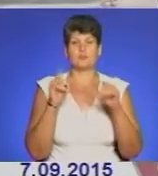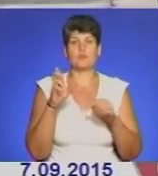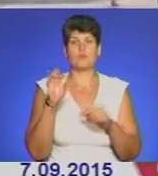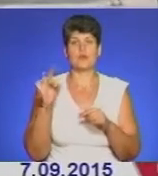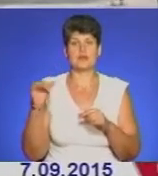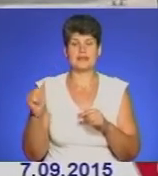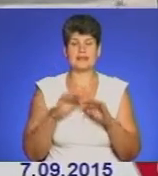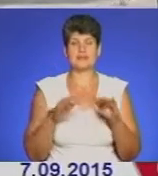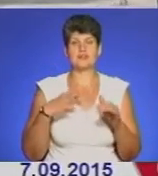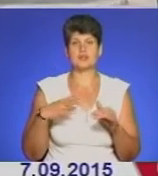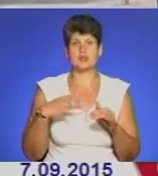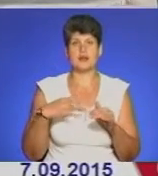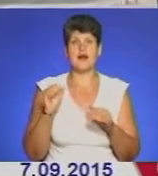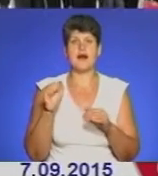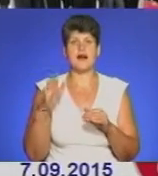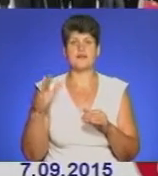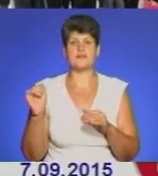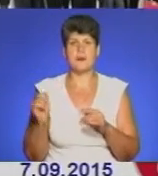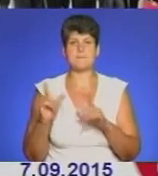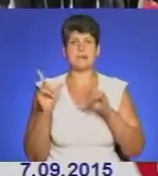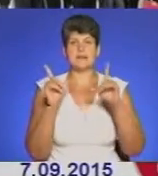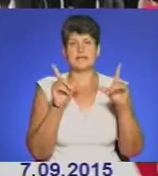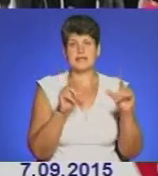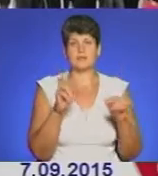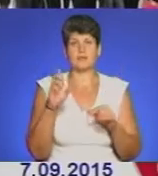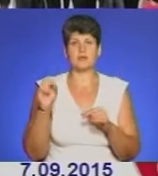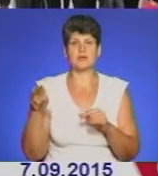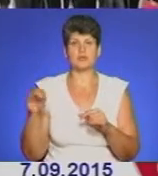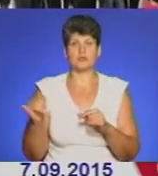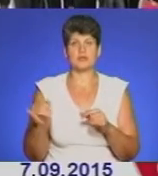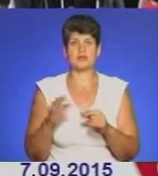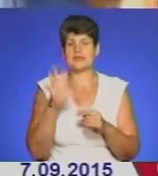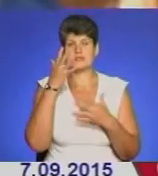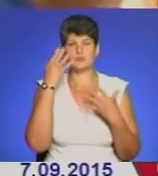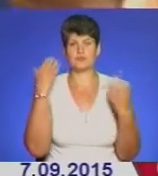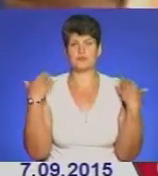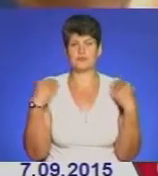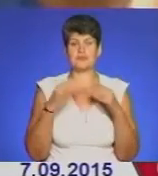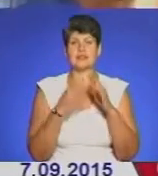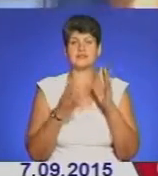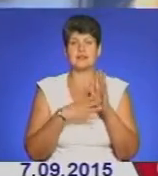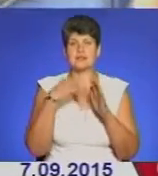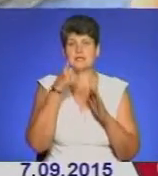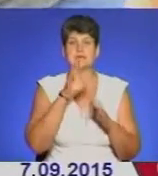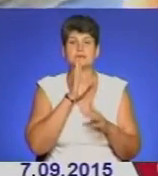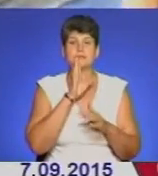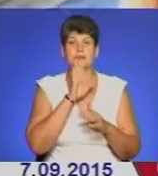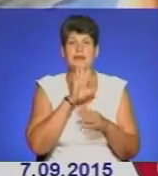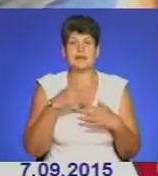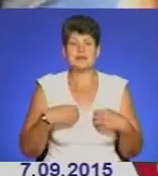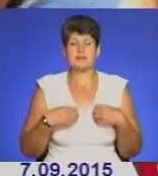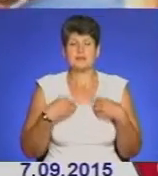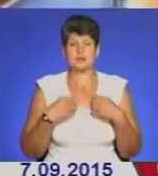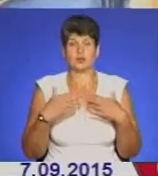дітей чекає авіапереліт у Батумі та незабутній відпочинок на південному узбережжі. 12-річного Олександра не лякає довга дорога до